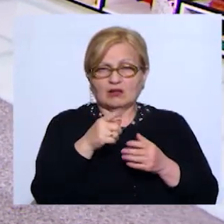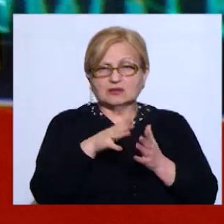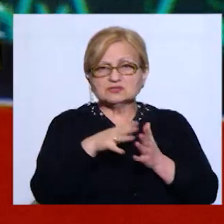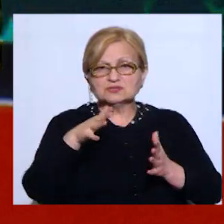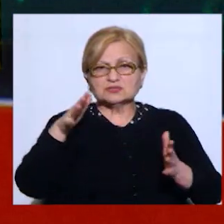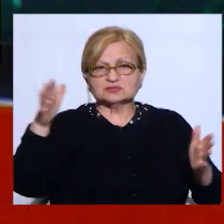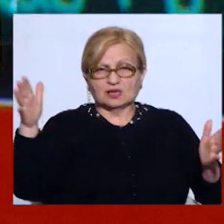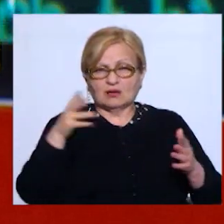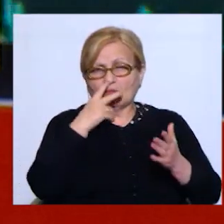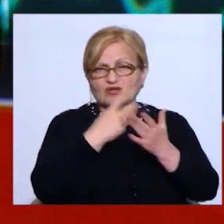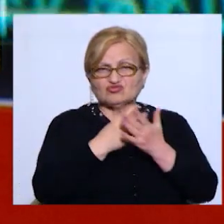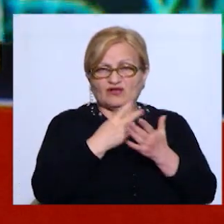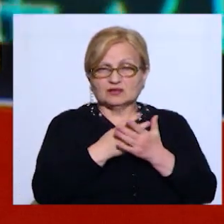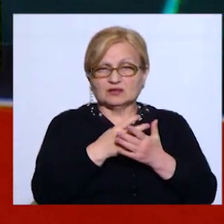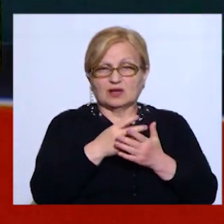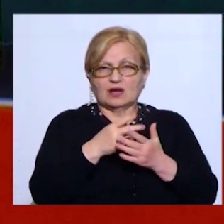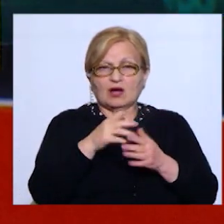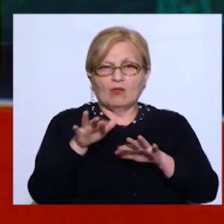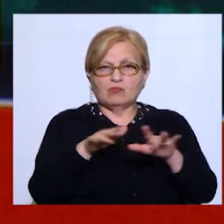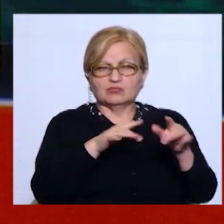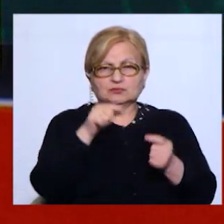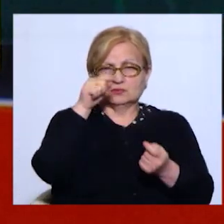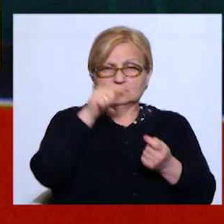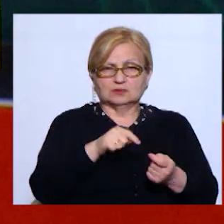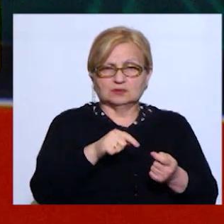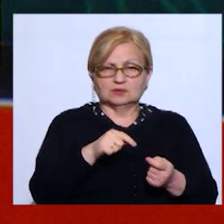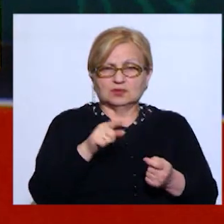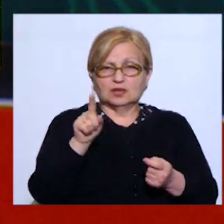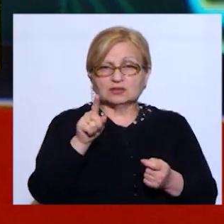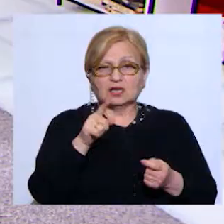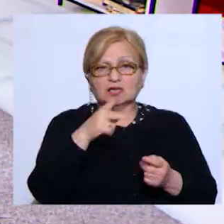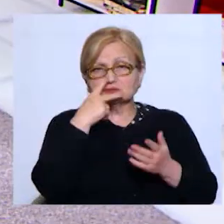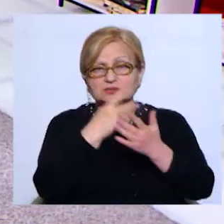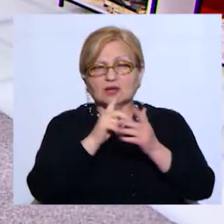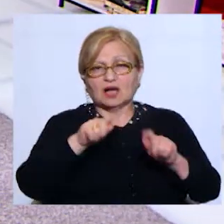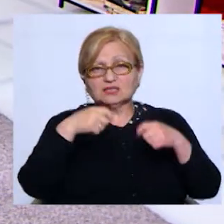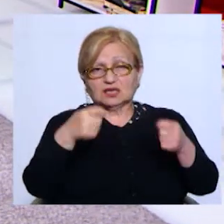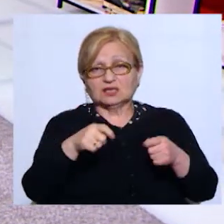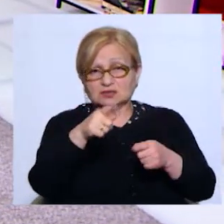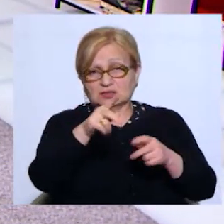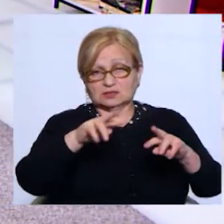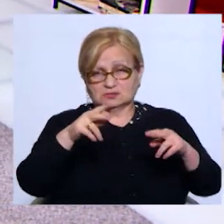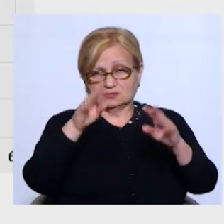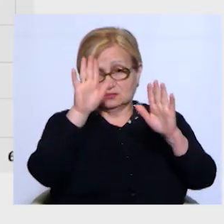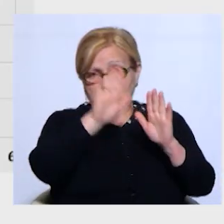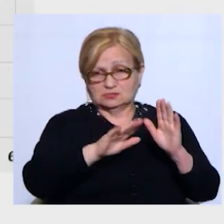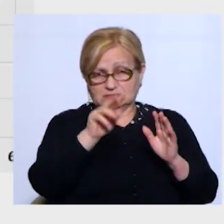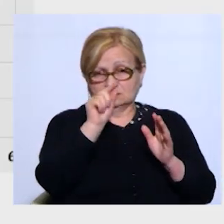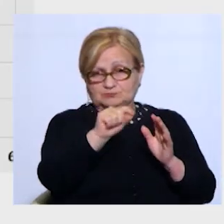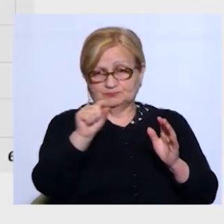არის და მაჩვენებლიანი ფუნქცია შეესაბამა. ანუ მონაცემები გადაიტანეს აი ესე საკოორდინატო